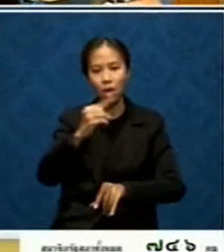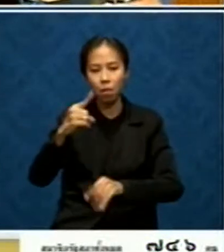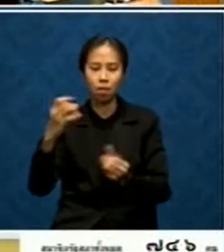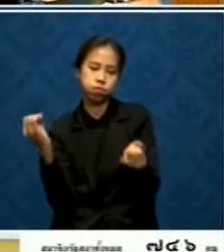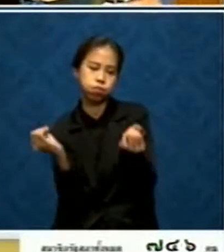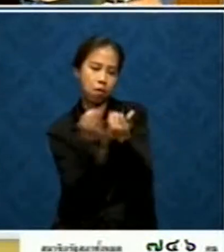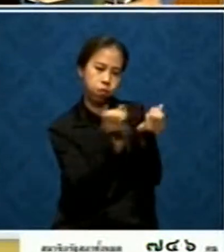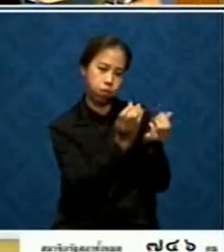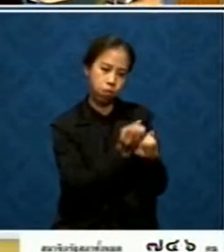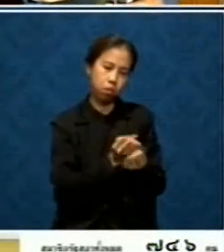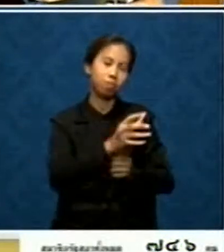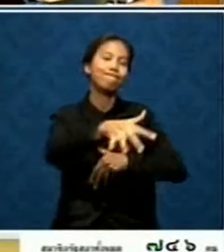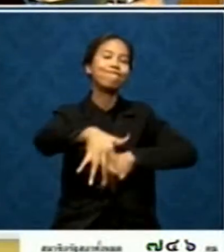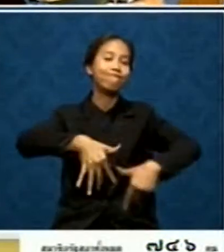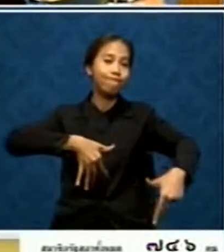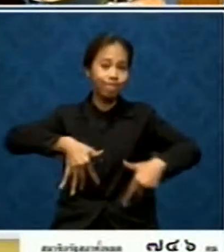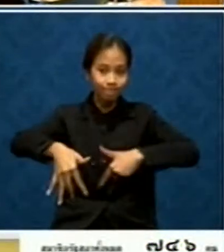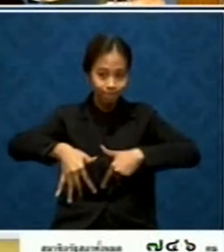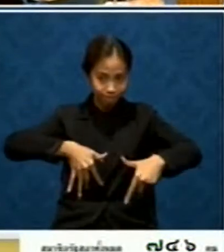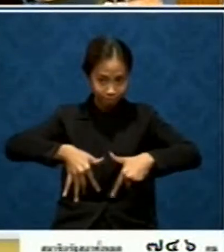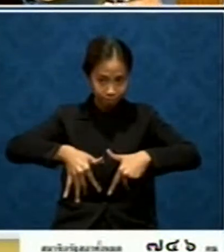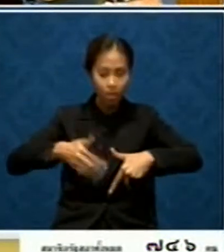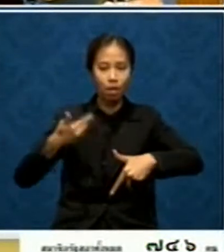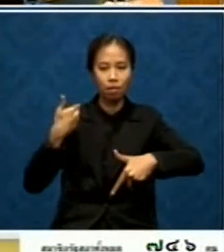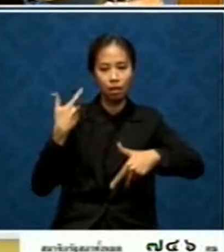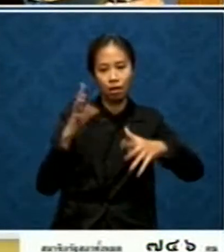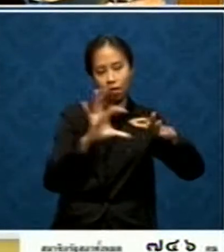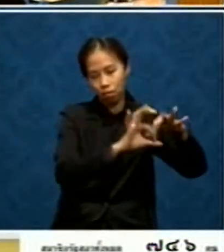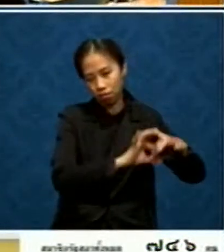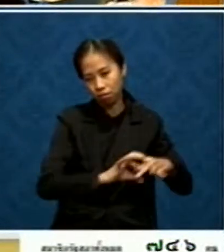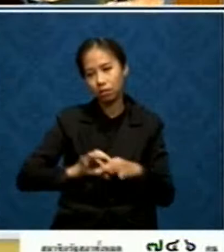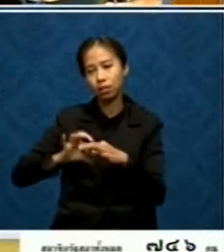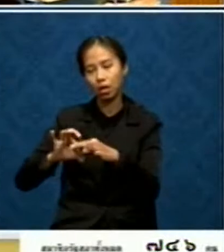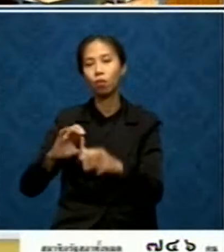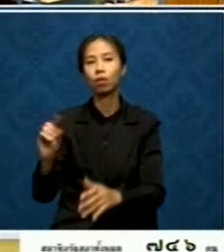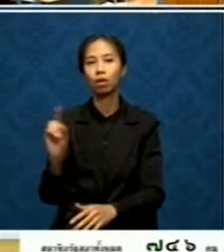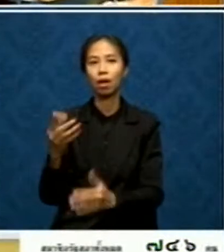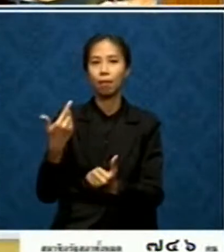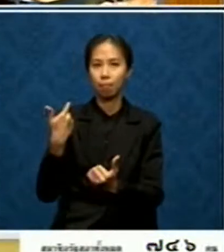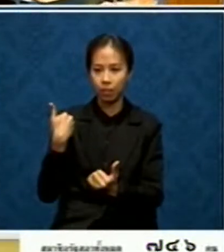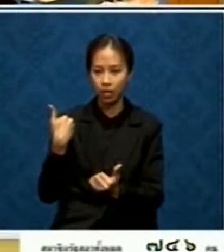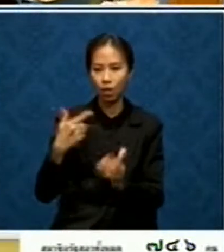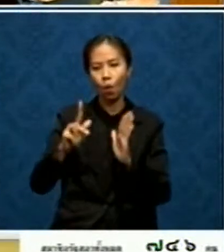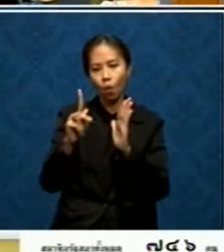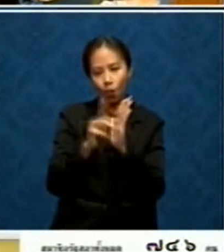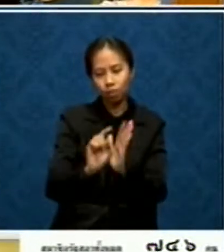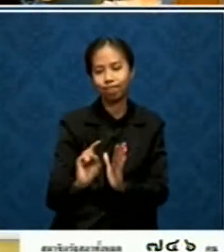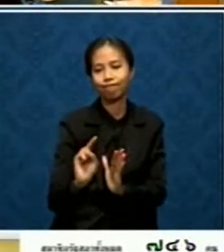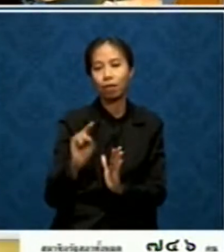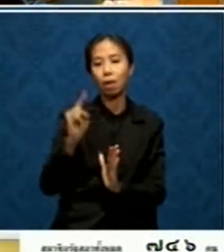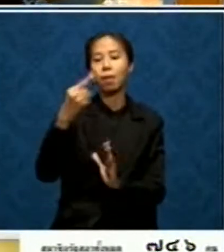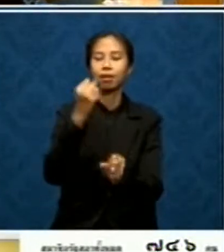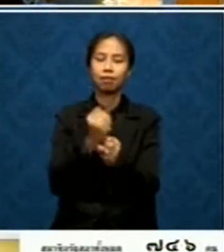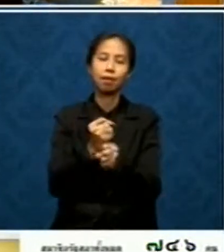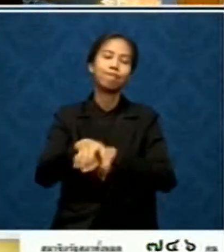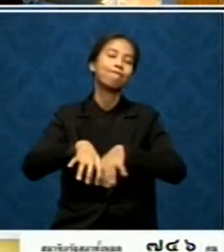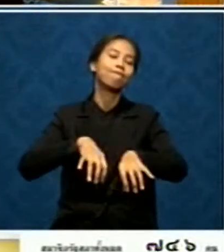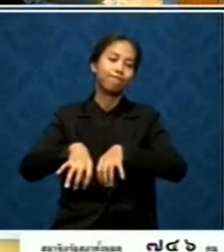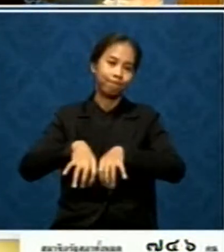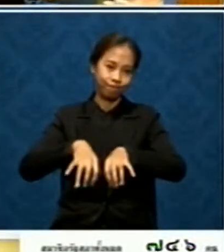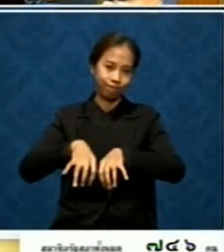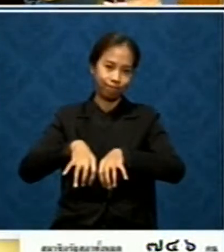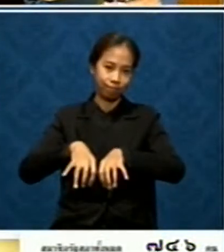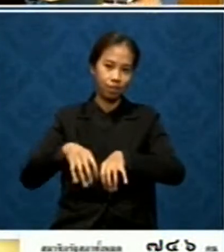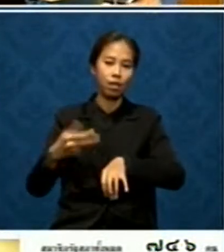แล้วยังส่งผลทางอ้อมให้เกิดกฎระเบียบหรือข้อบังคับใหม่ๆที่ส่งผล